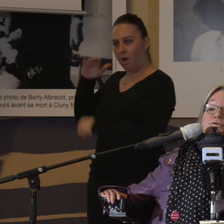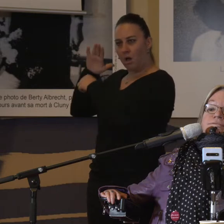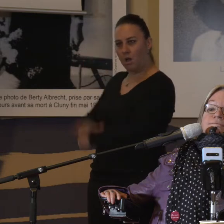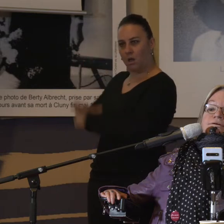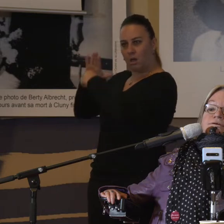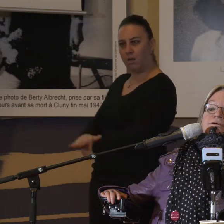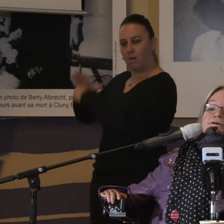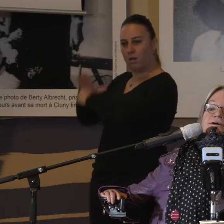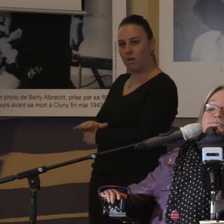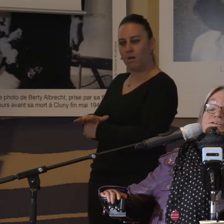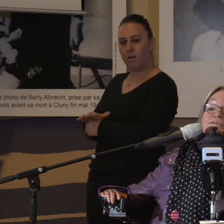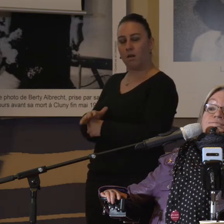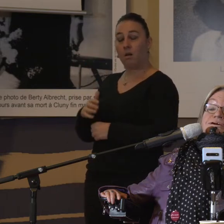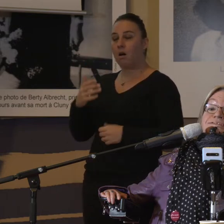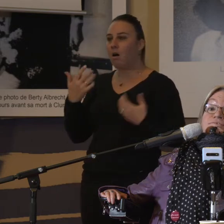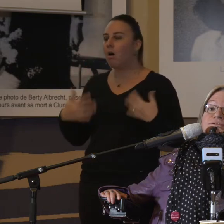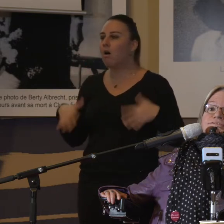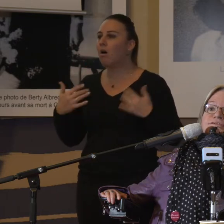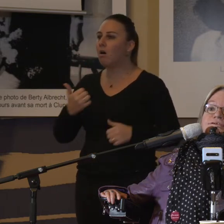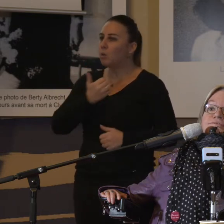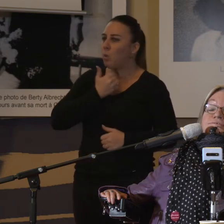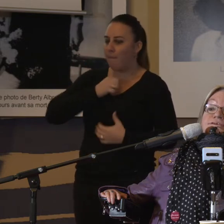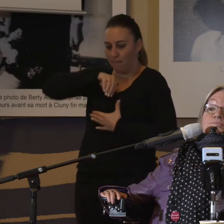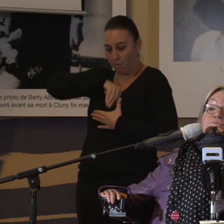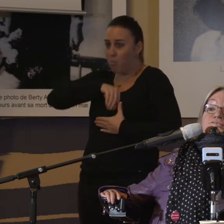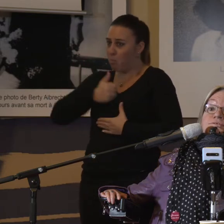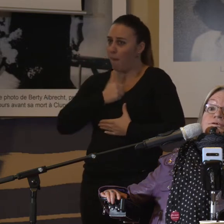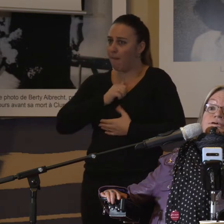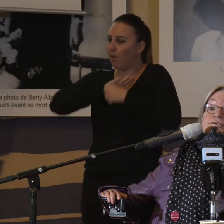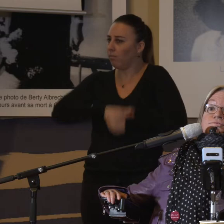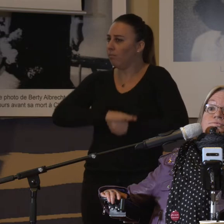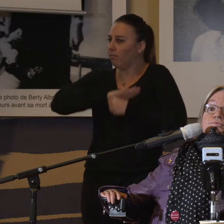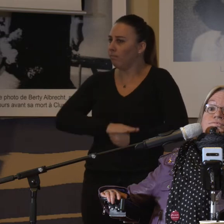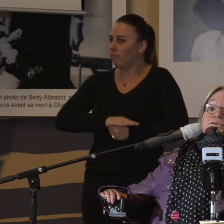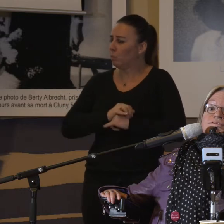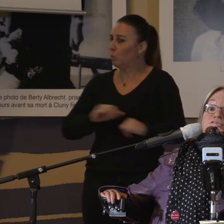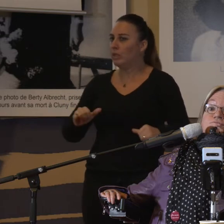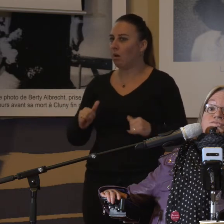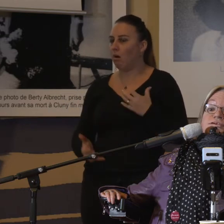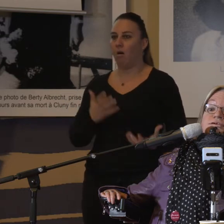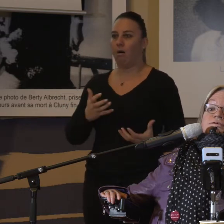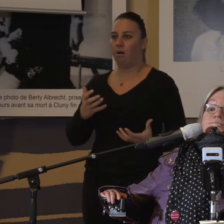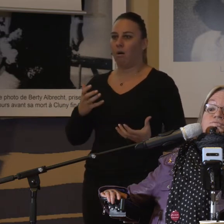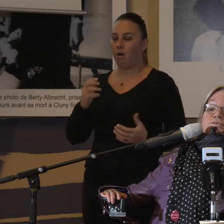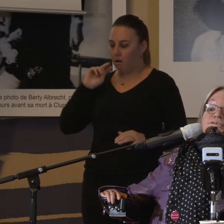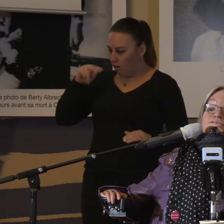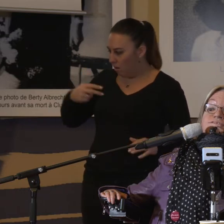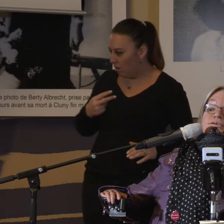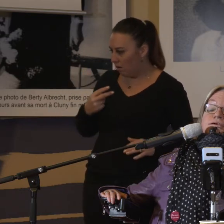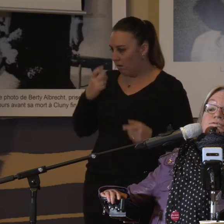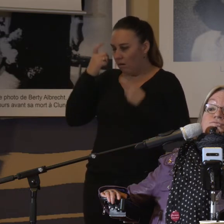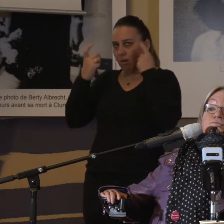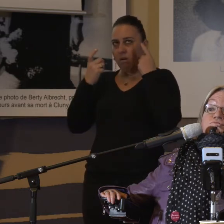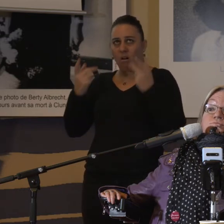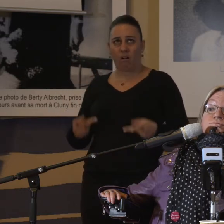a soi-même un validisme intériorisé très puissant et que l'on en vient à s'excuser parfois